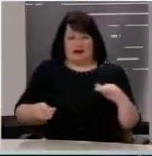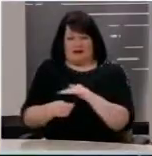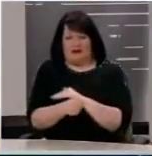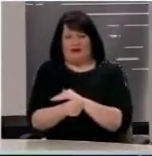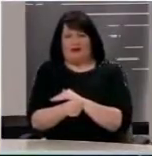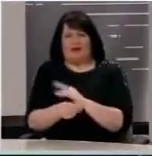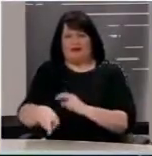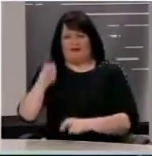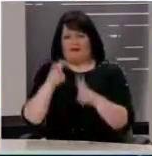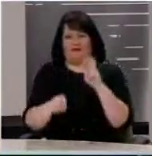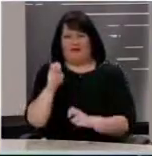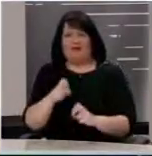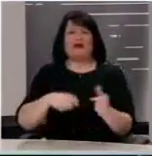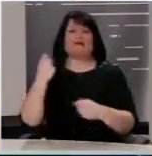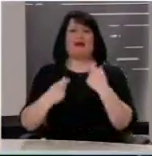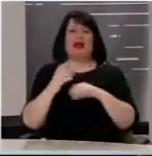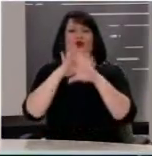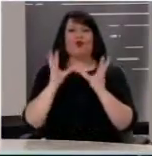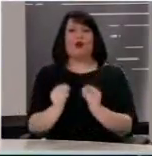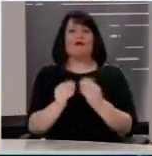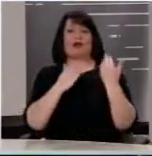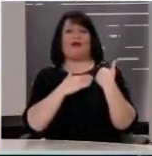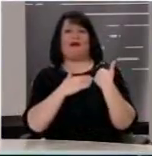αυτή τη λαϊλασία, για αυτές τις ευθύνες.